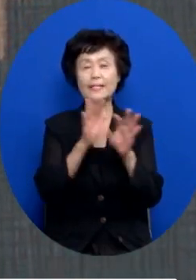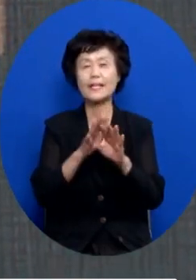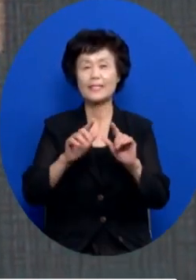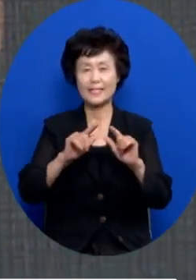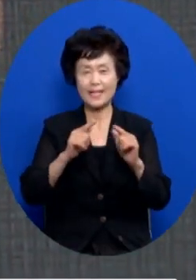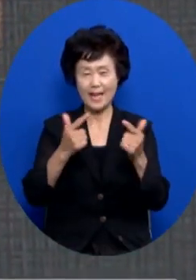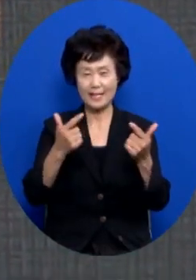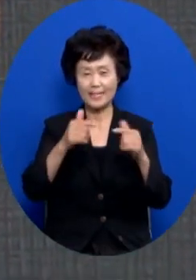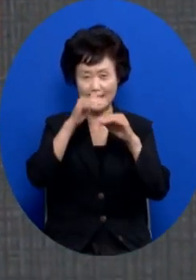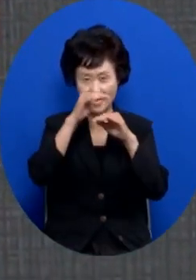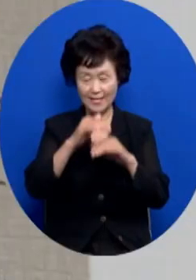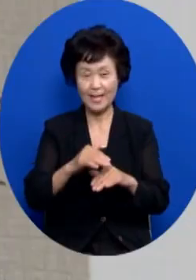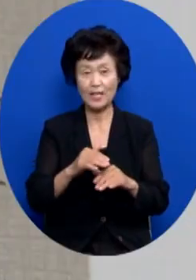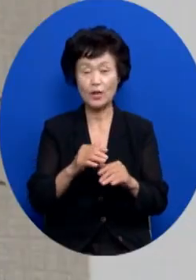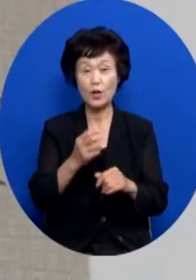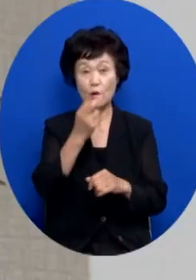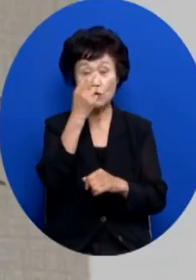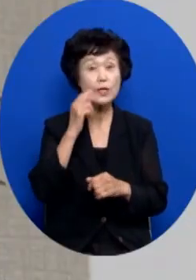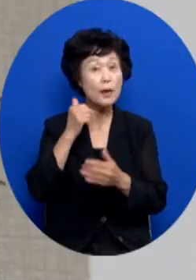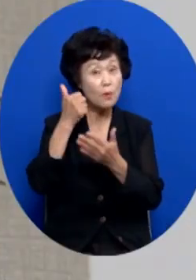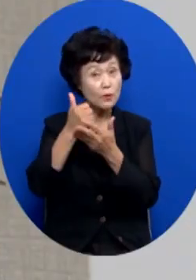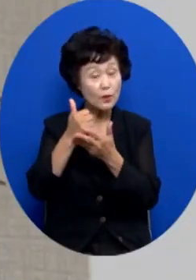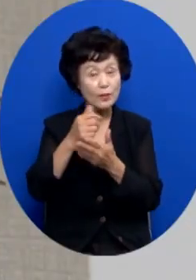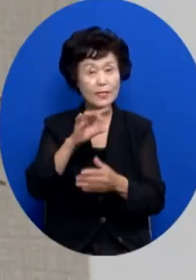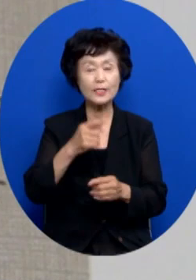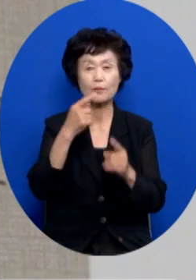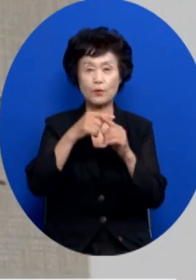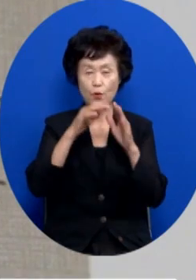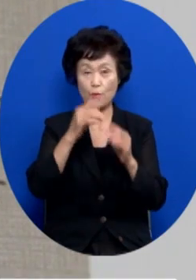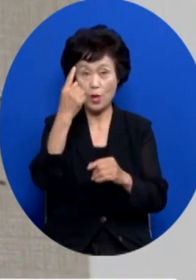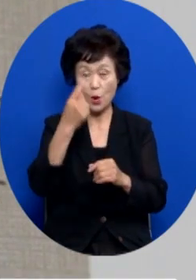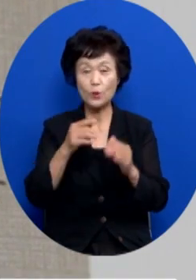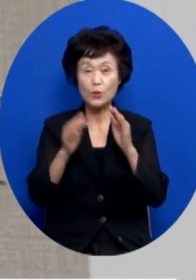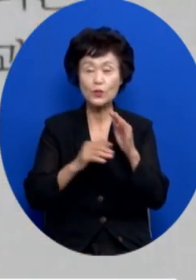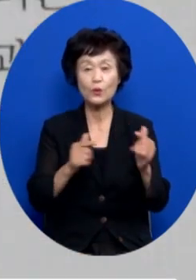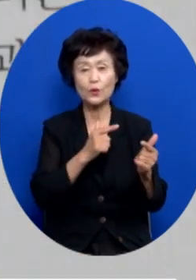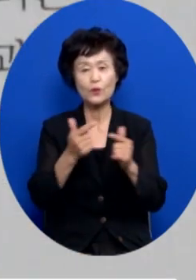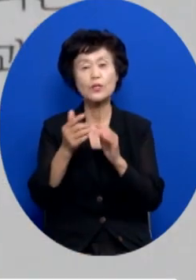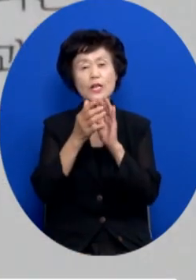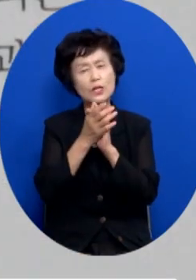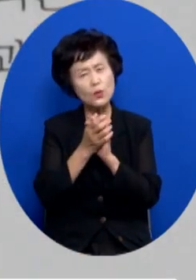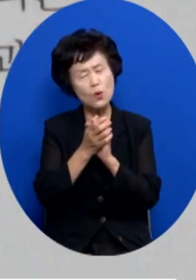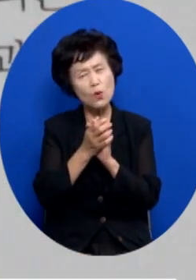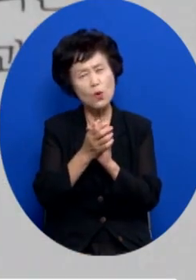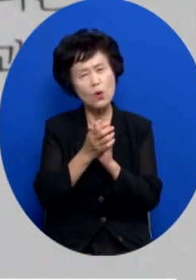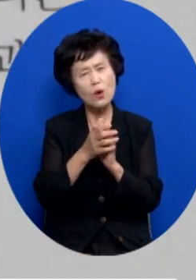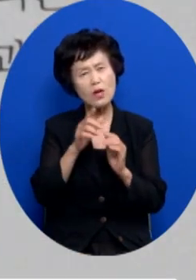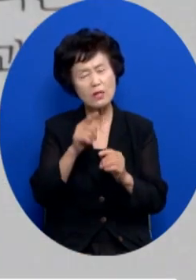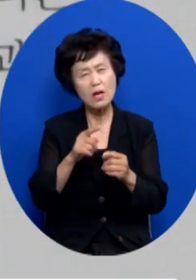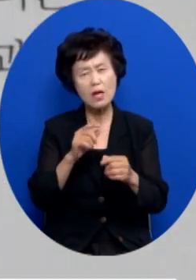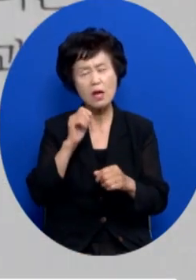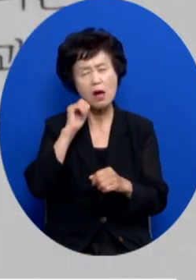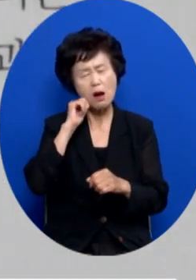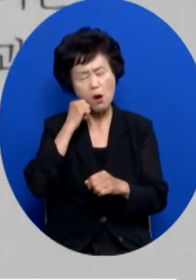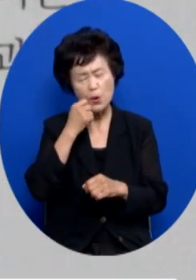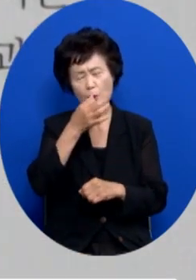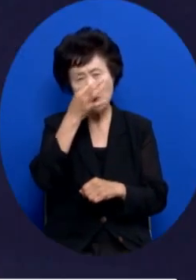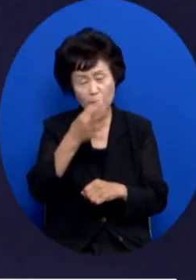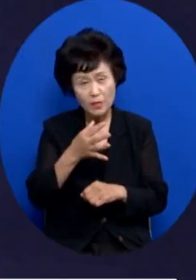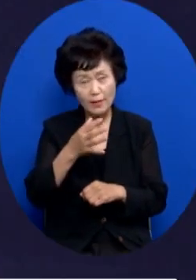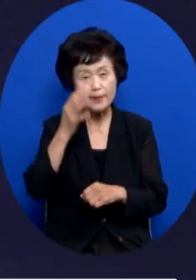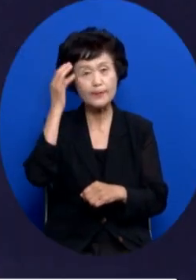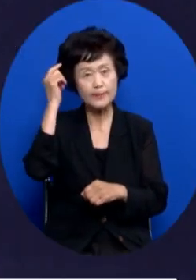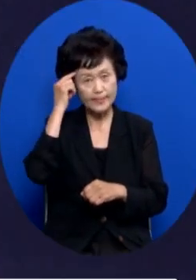않는답니다. 최 목사는 처음 교회에 나온 성도들이 기도하는 것이 힘들고 어렵다고 느낀다는 점을